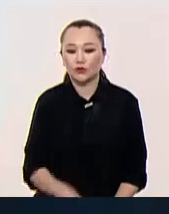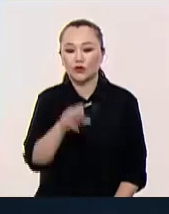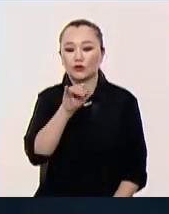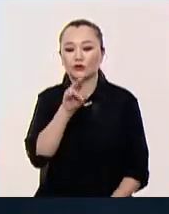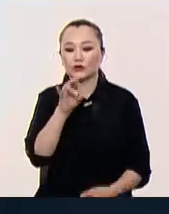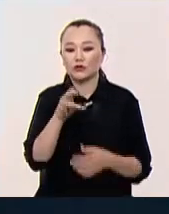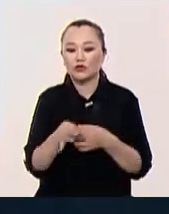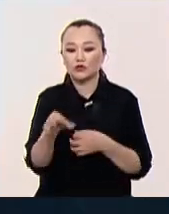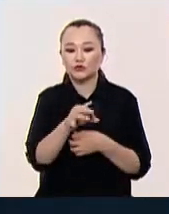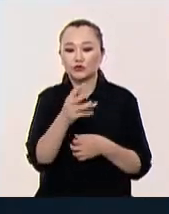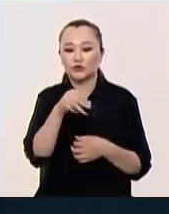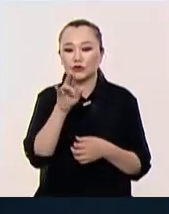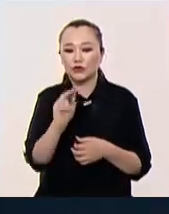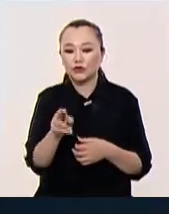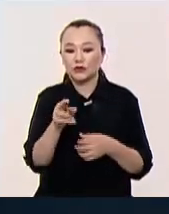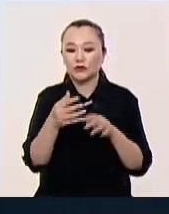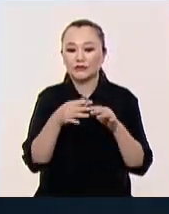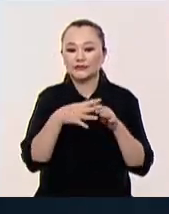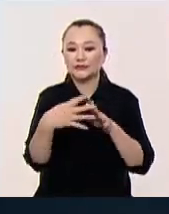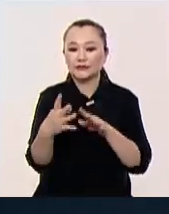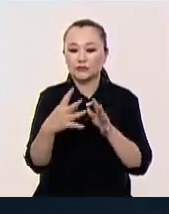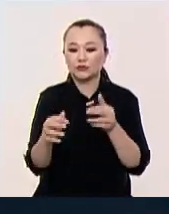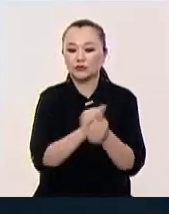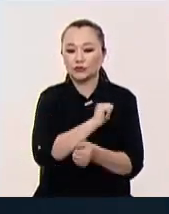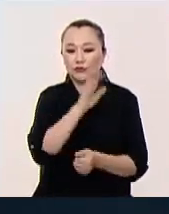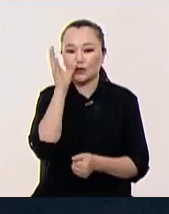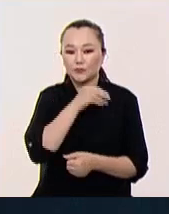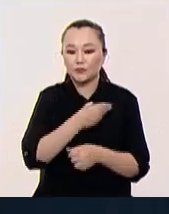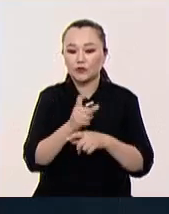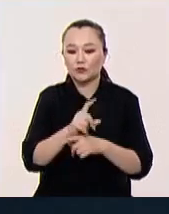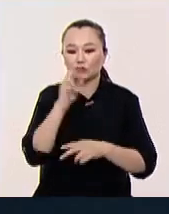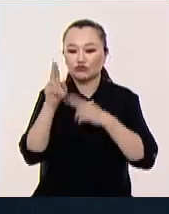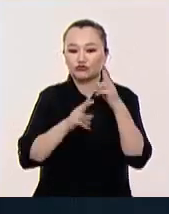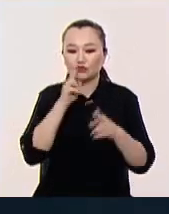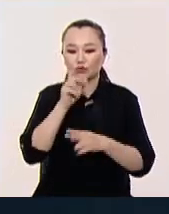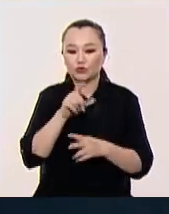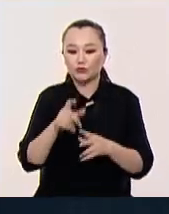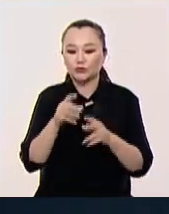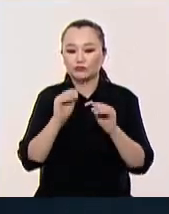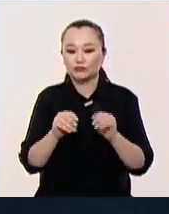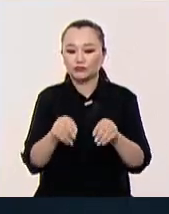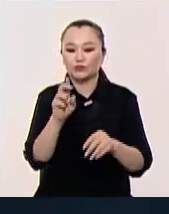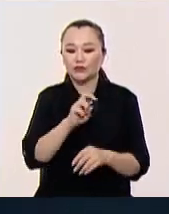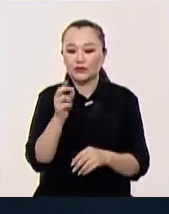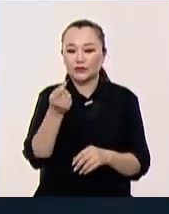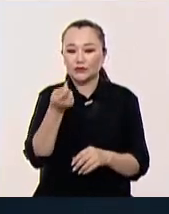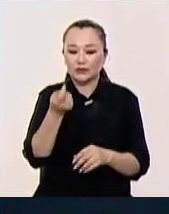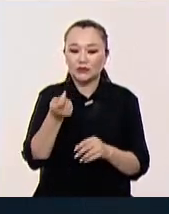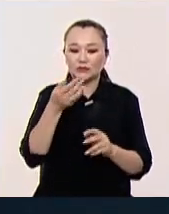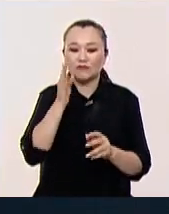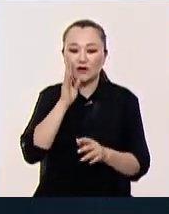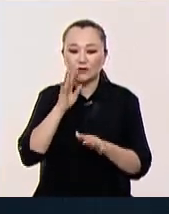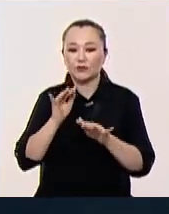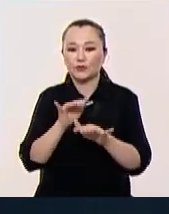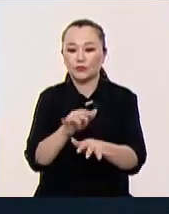Түркістан облысының Жүйнек ауылындағы егістік тұтастай қурап кетуі мүмкін. Осылай деп дабыл қаққан диқандар еккен бидай мен жүгерімізге келетін ағын су